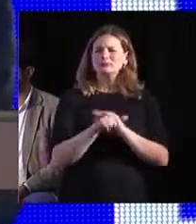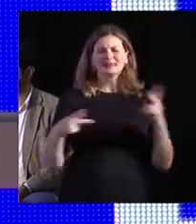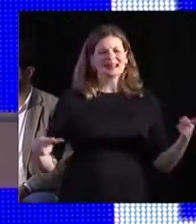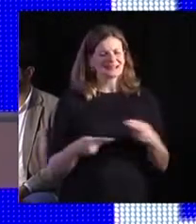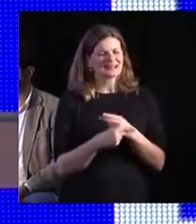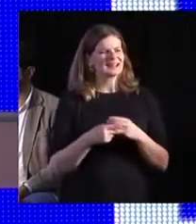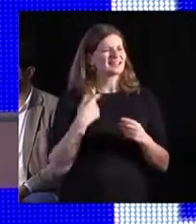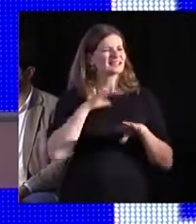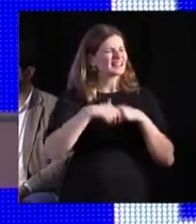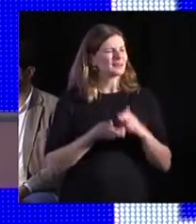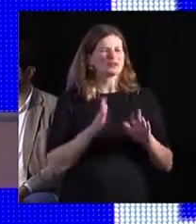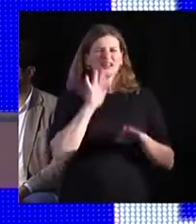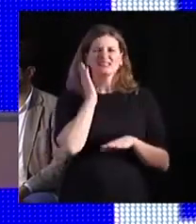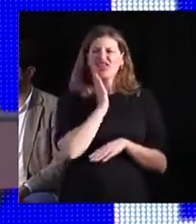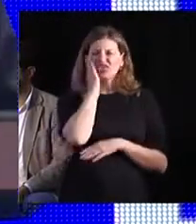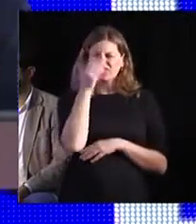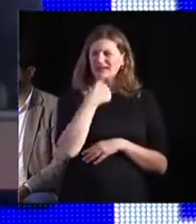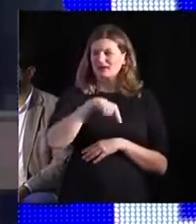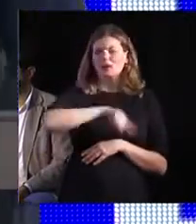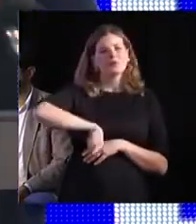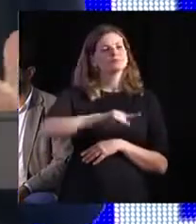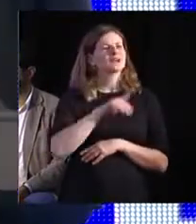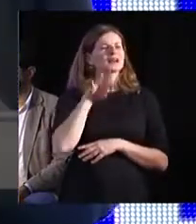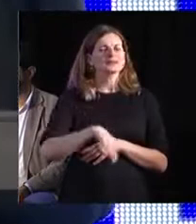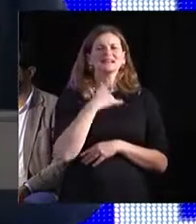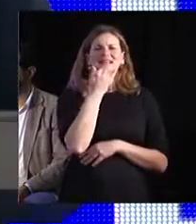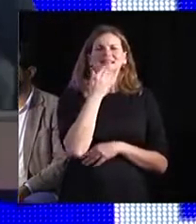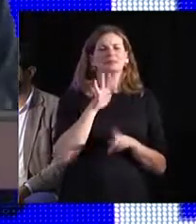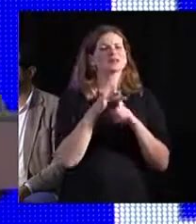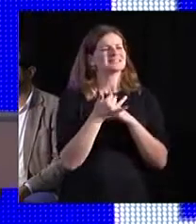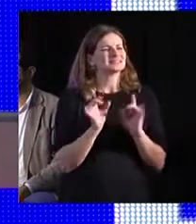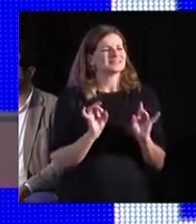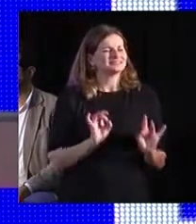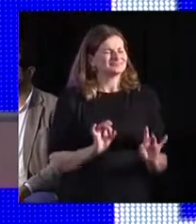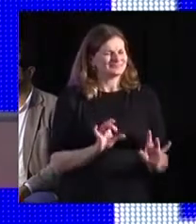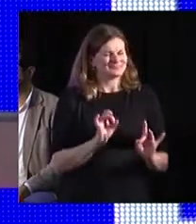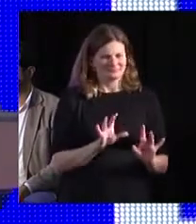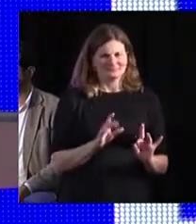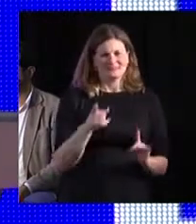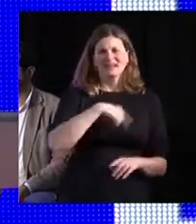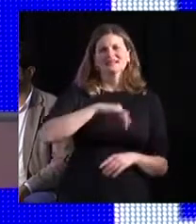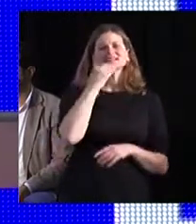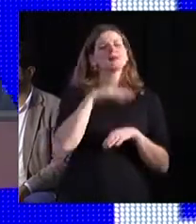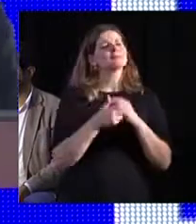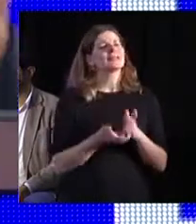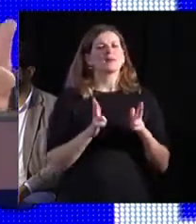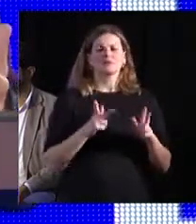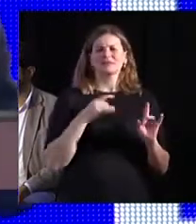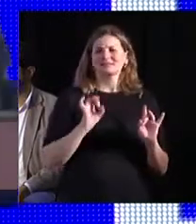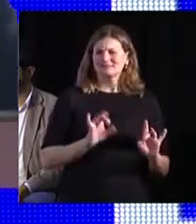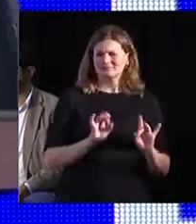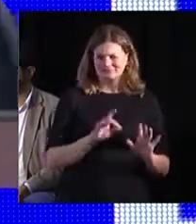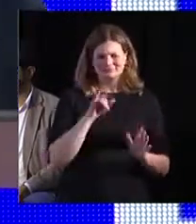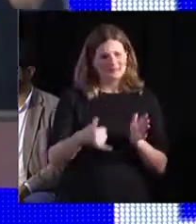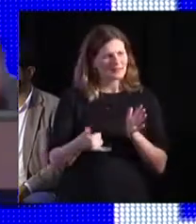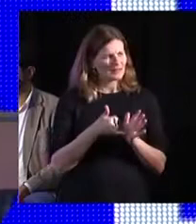involució democràtica, una Catalunya que sap que ara mateix estem en una cruïlla històrica, una cruïlla històrica on està en joc la democràcia i on hi